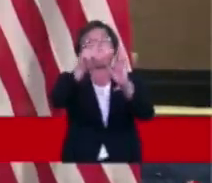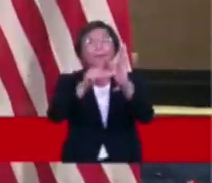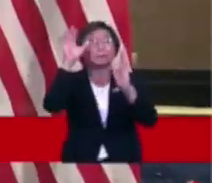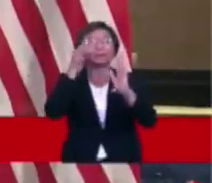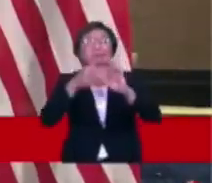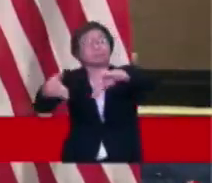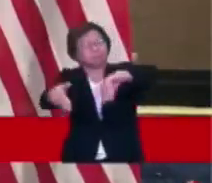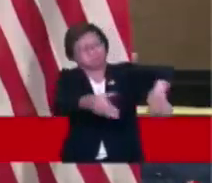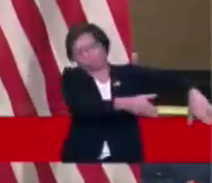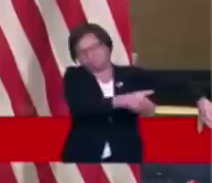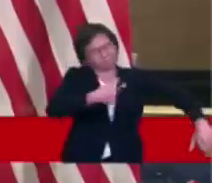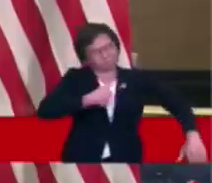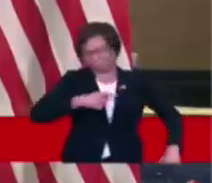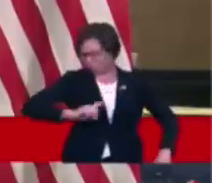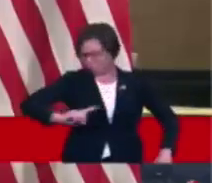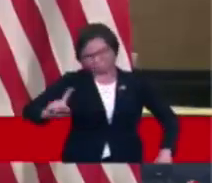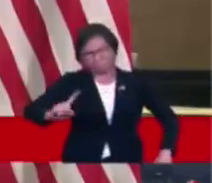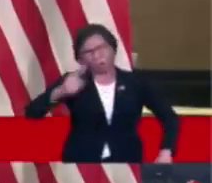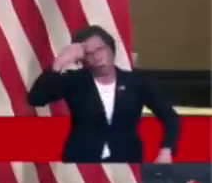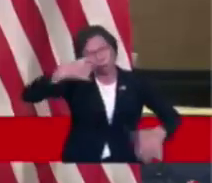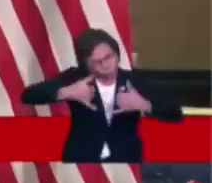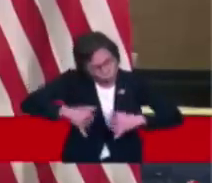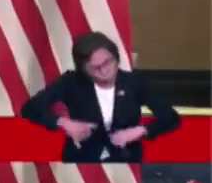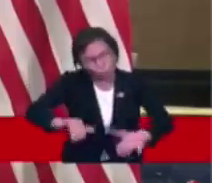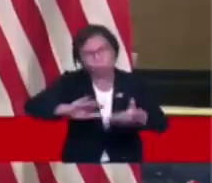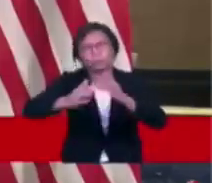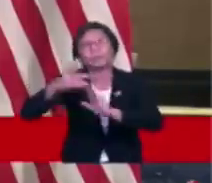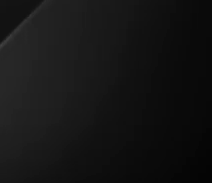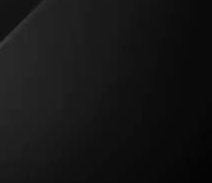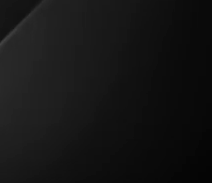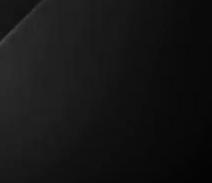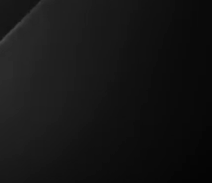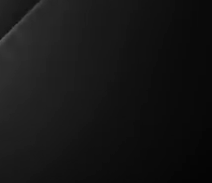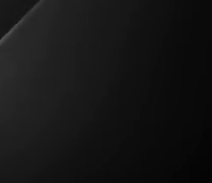semata-mata untuk terus kekal berkuasa